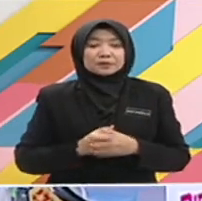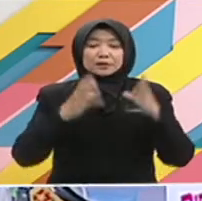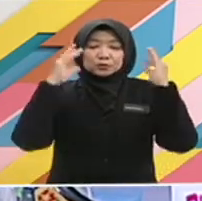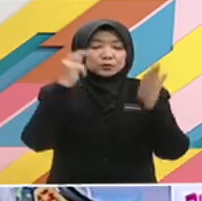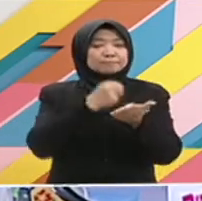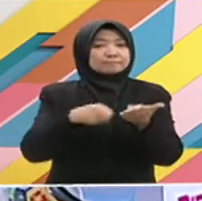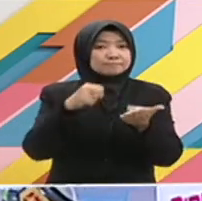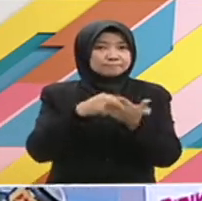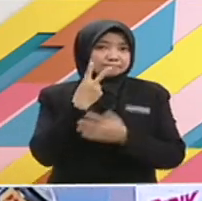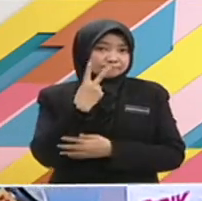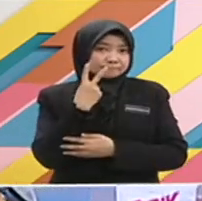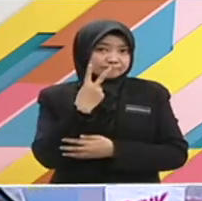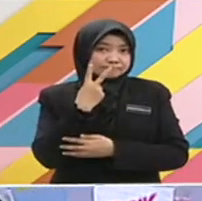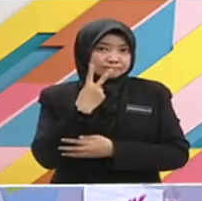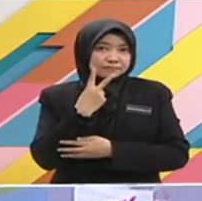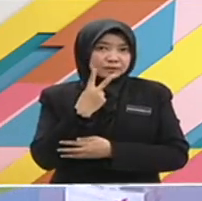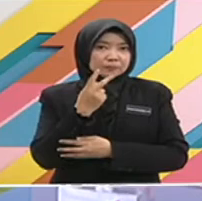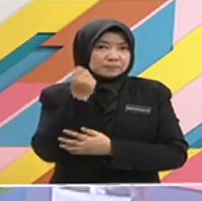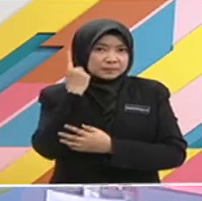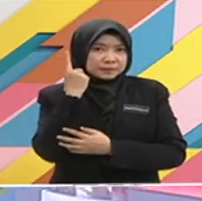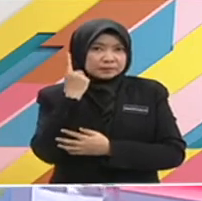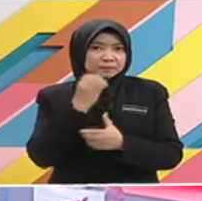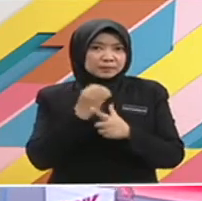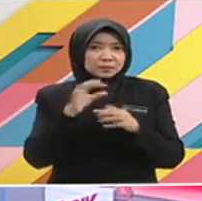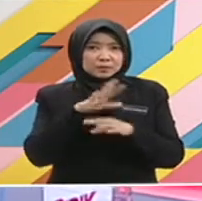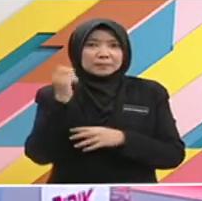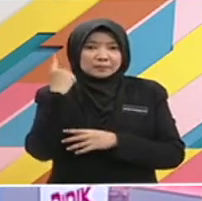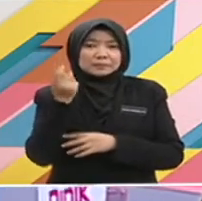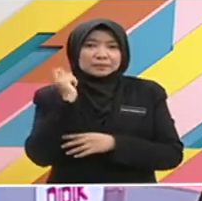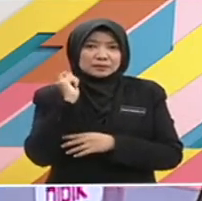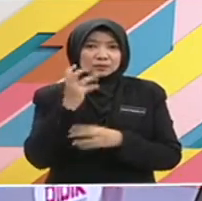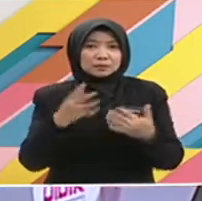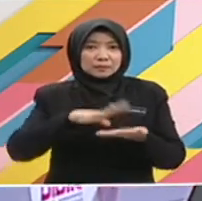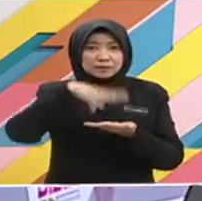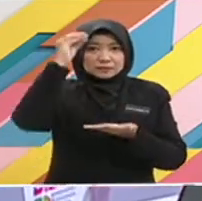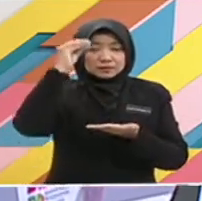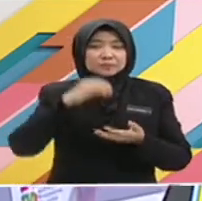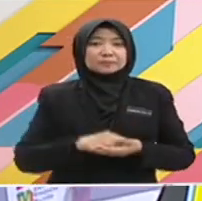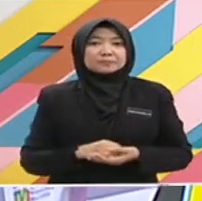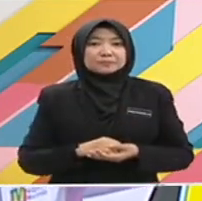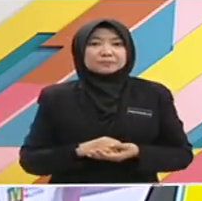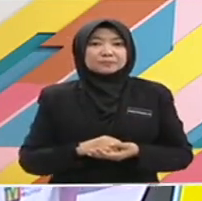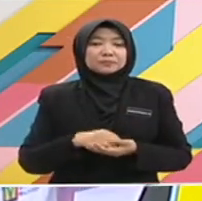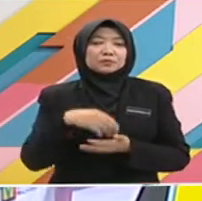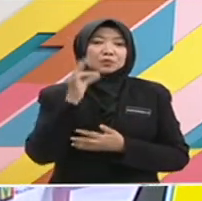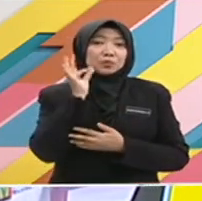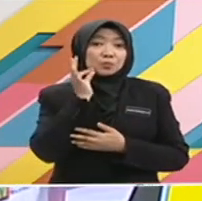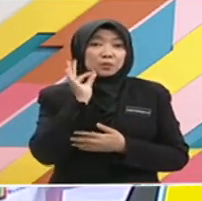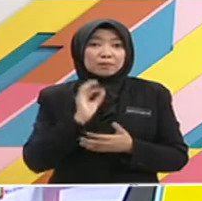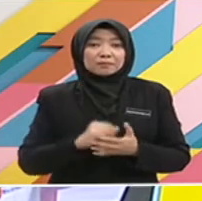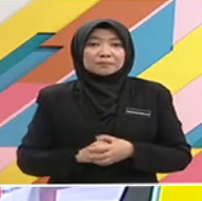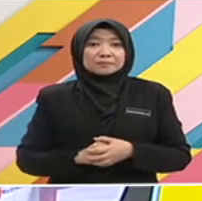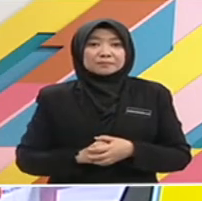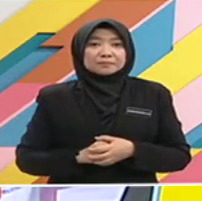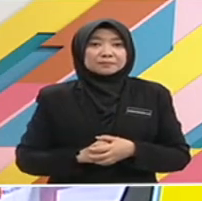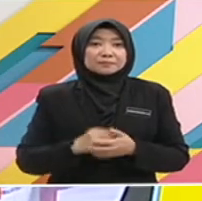Ya. Dapat ke tidak tadi imbangan simetri dan juga imbangan tidak simetri. Okey, buah betik ni tadi kita boleh nampaklah sebab